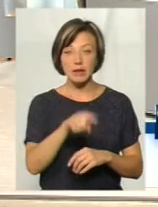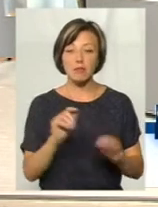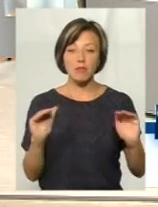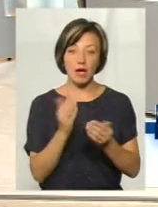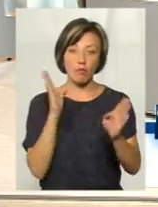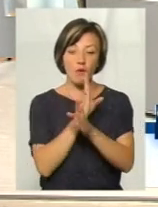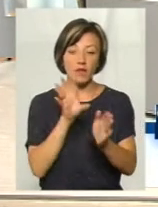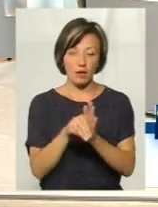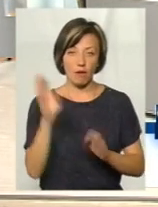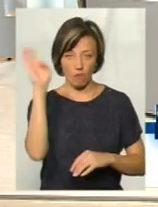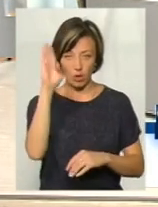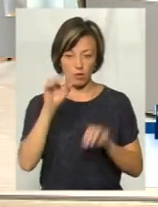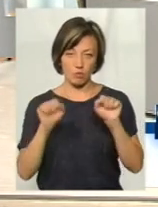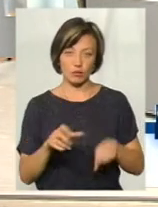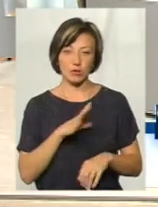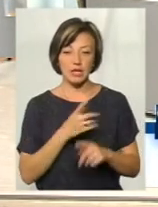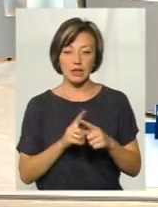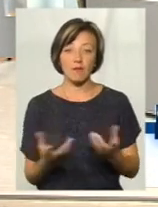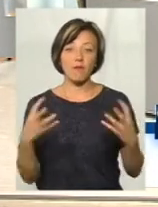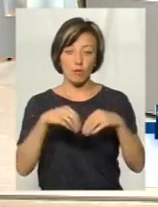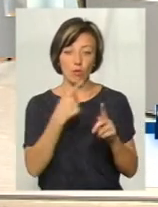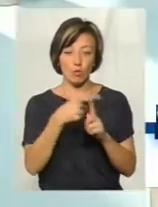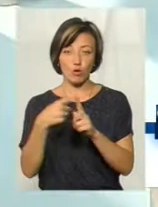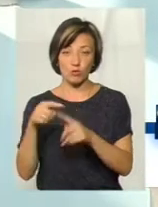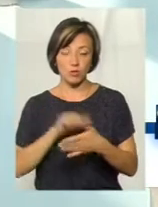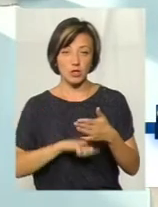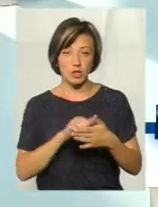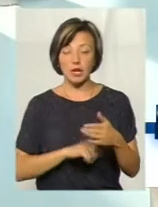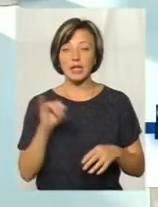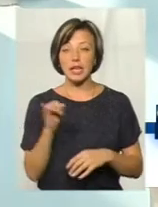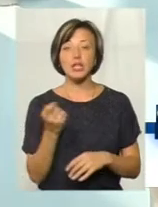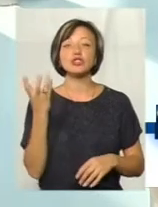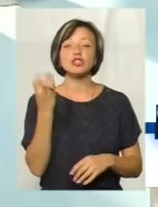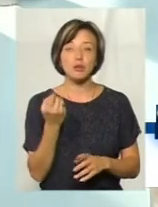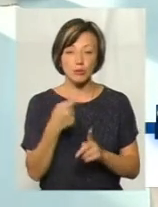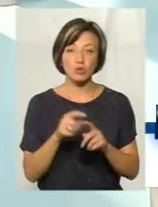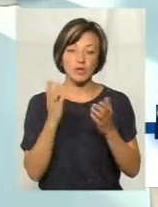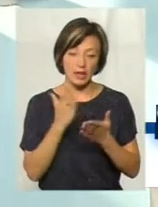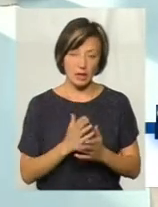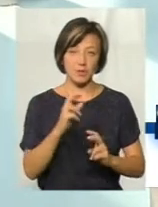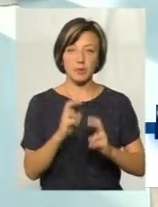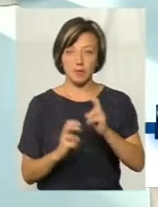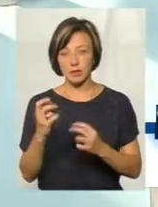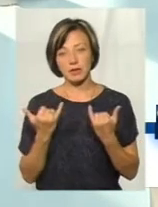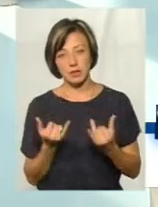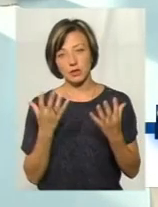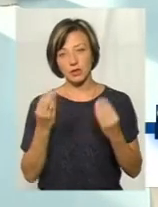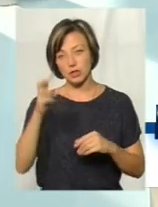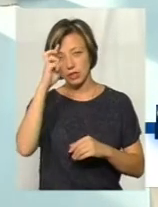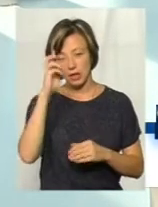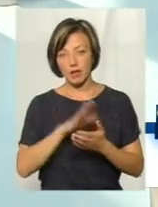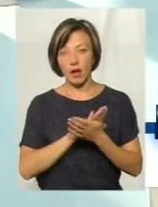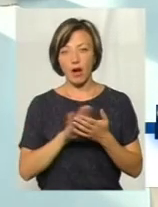у воді може розчинятися. Тому сукупність цих факторів, і не виключено те, що є кілька підприємств, якраз зараз на даний час Державна